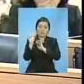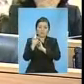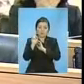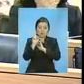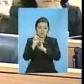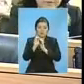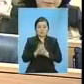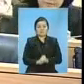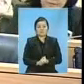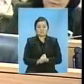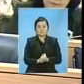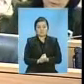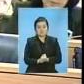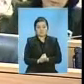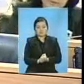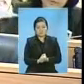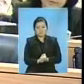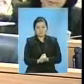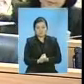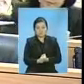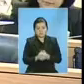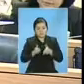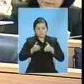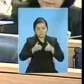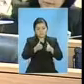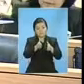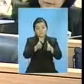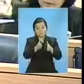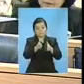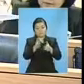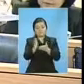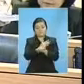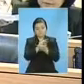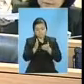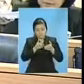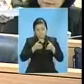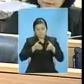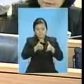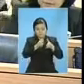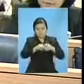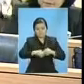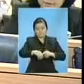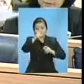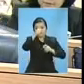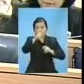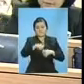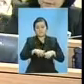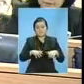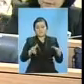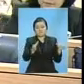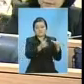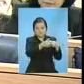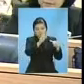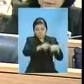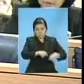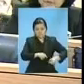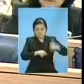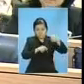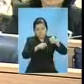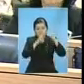ธมิตรก็สามารถได้รับชัยชนะเนื่องจากมีประชาชนทั้งโลกเนี่ยให้การสนับส